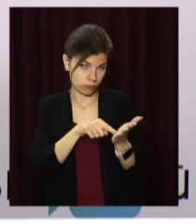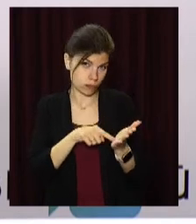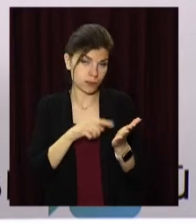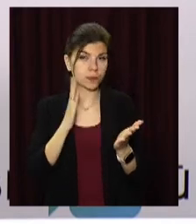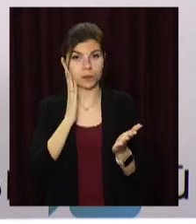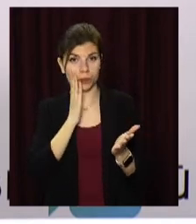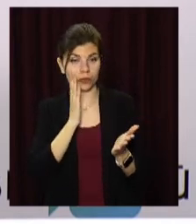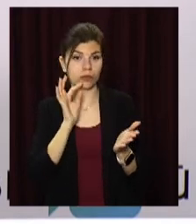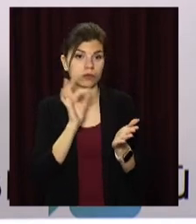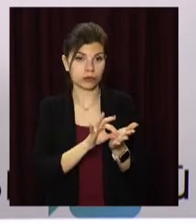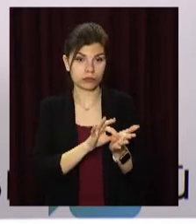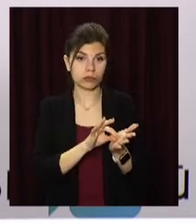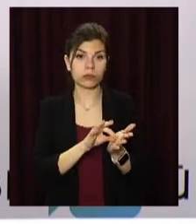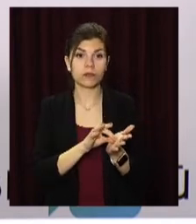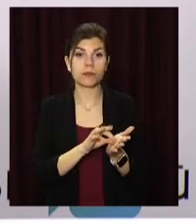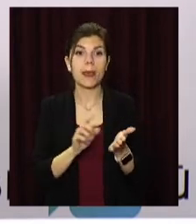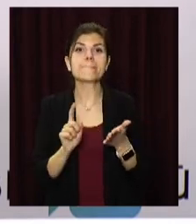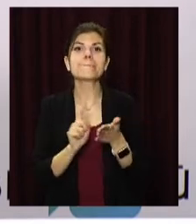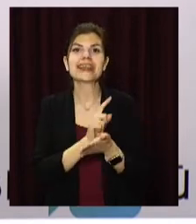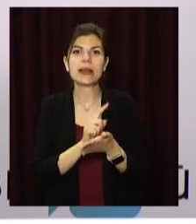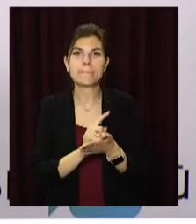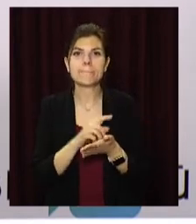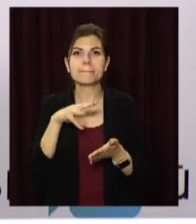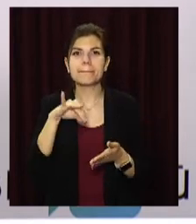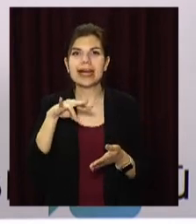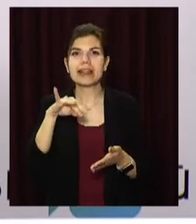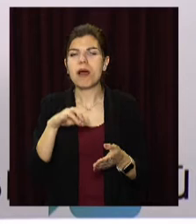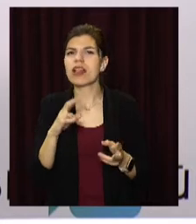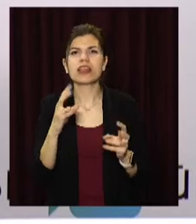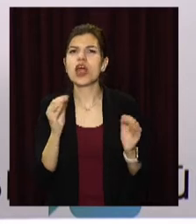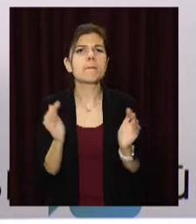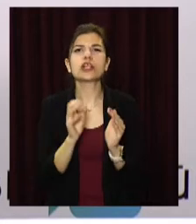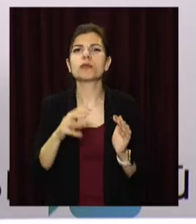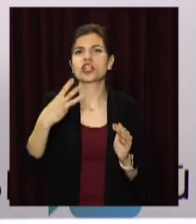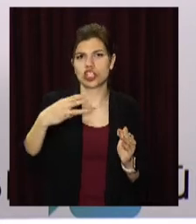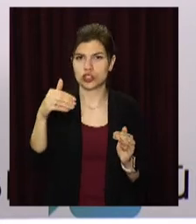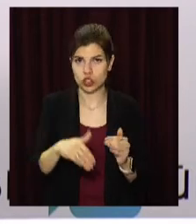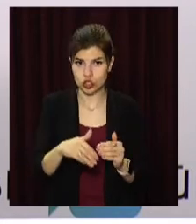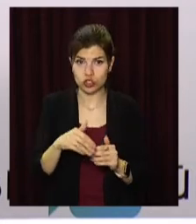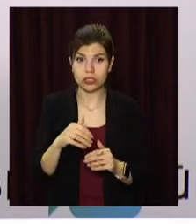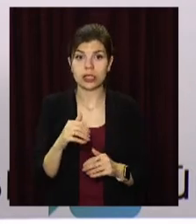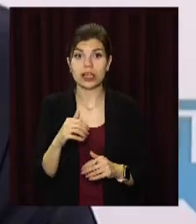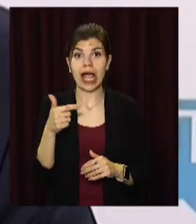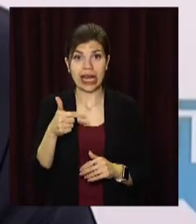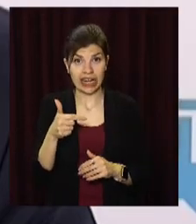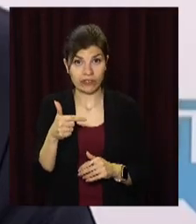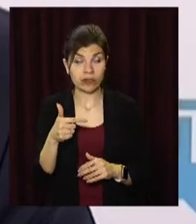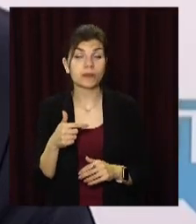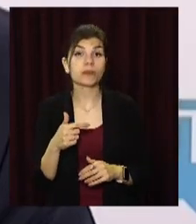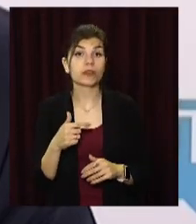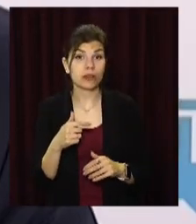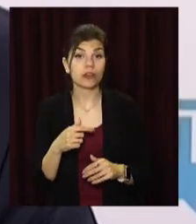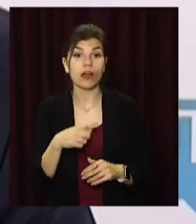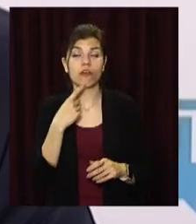законодавчо визначена як мінімальна, тобто не менше, ніж 30 тисяч гривень. Така реформа,